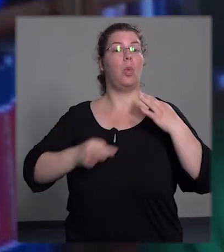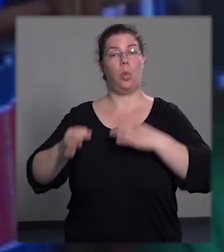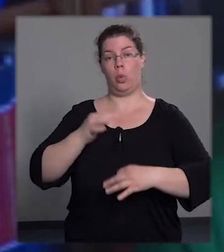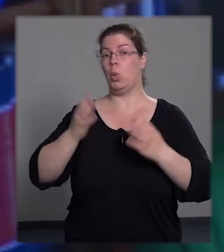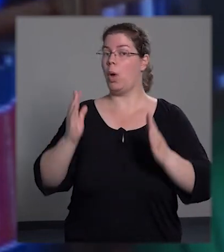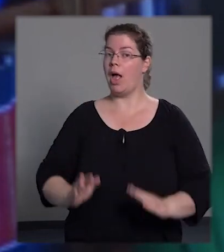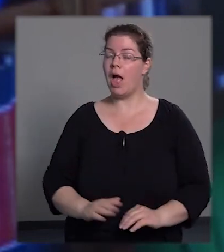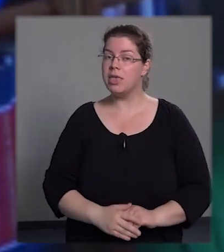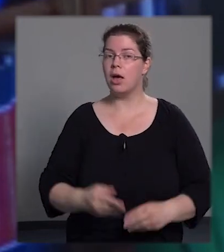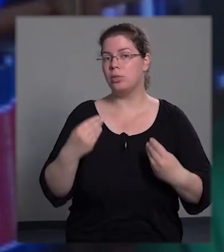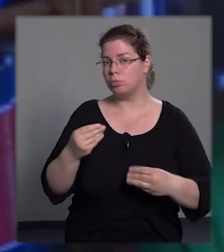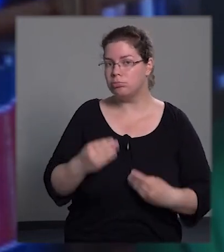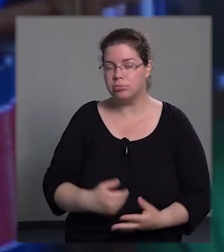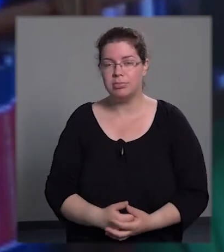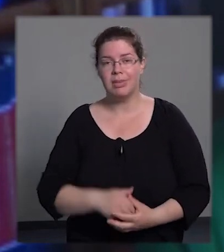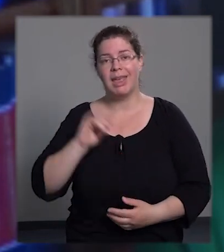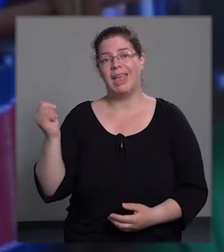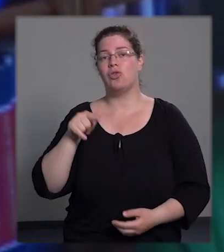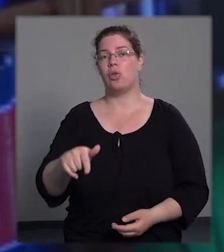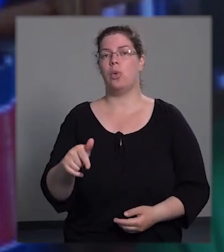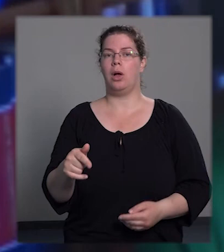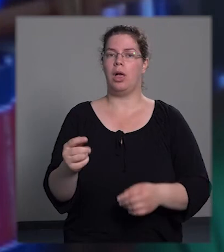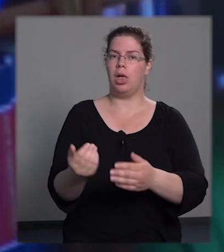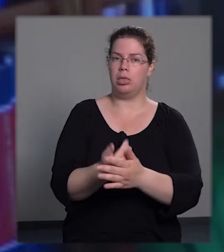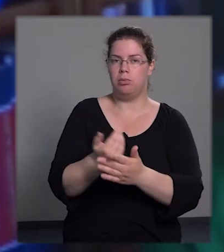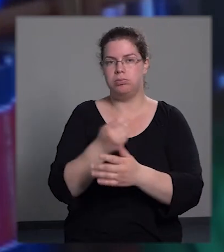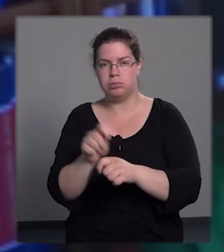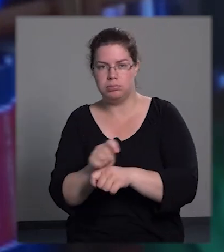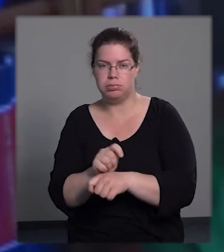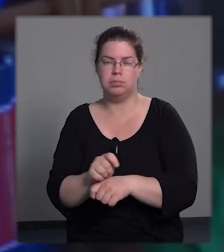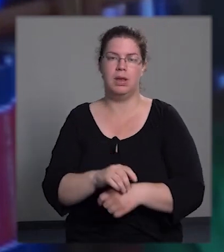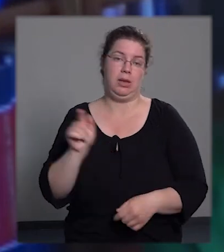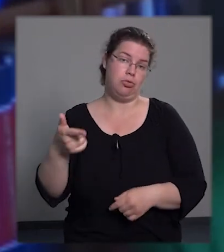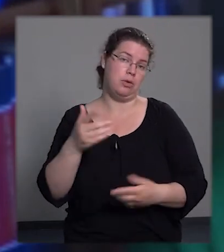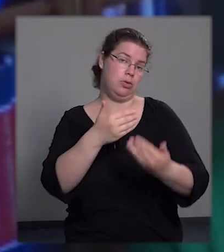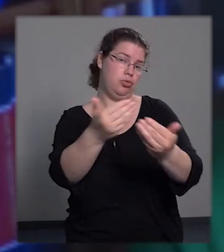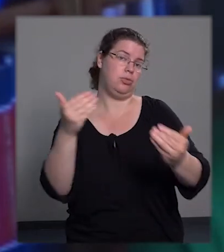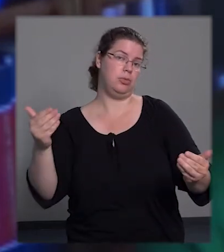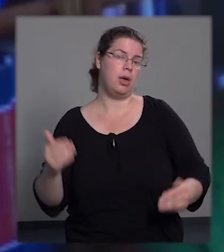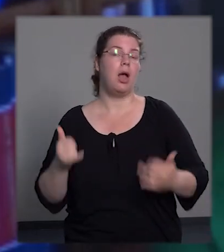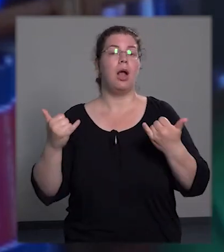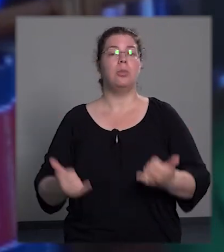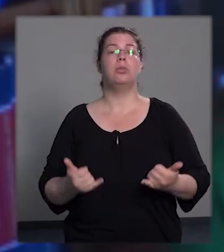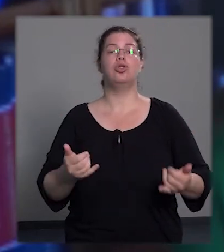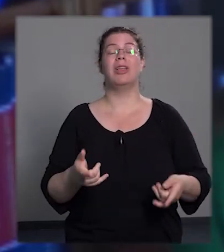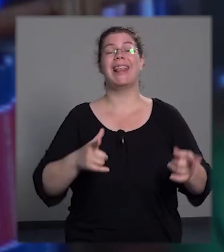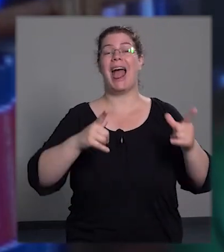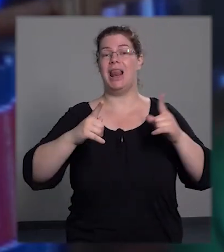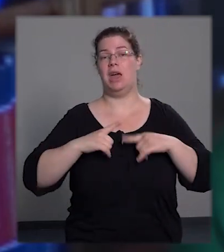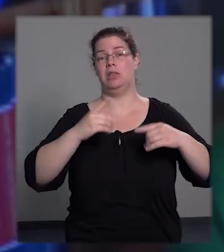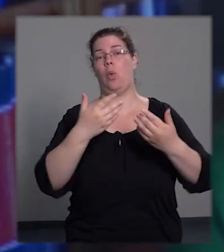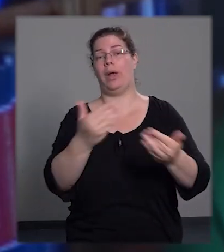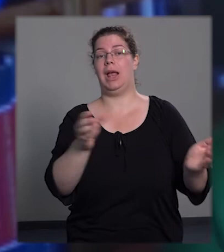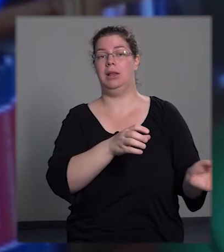ruhája, és azokat restauráltattuk, épp az is ki volt állítva. És most az bekerült az állandó kiállításba is néhány